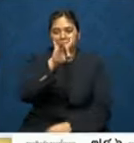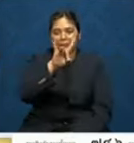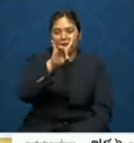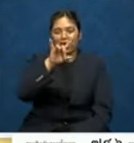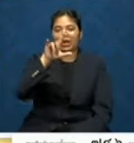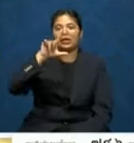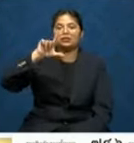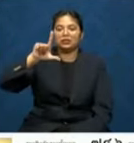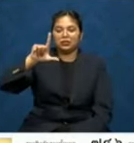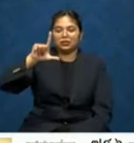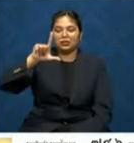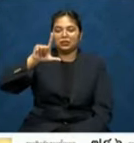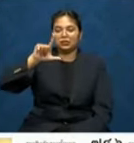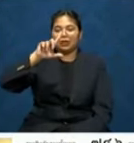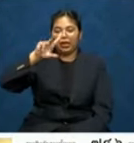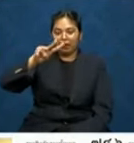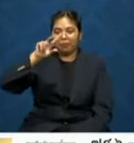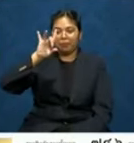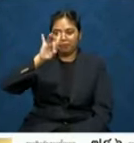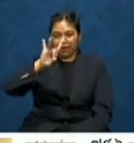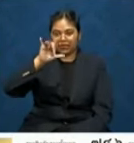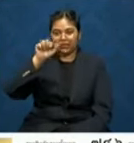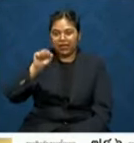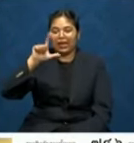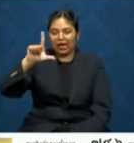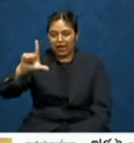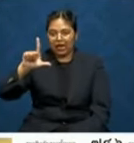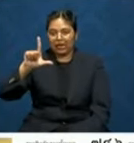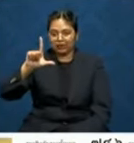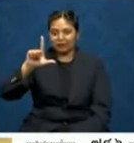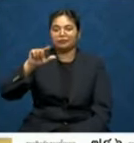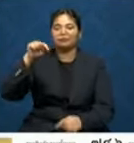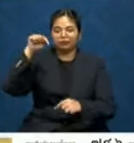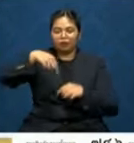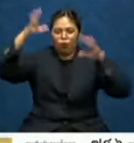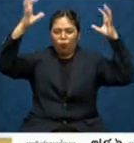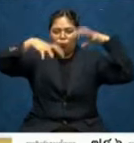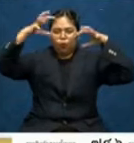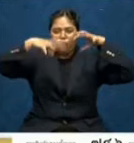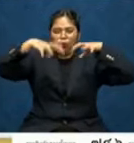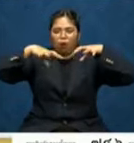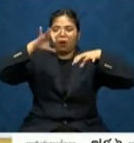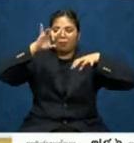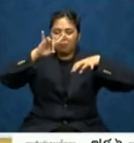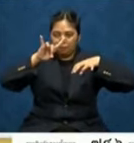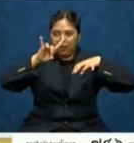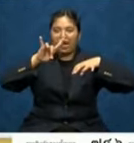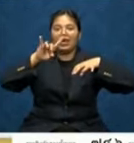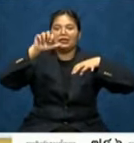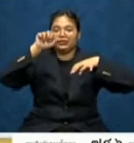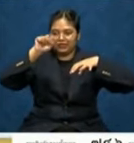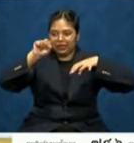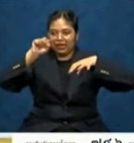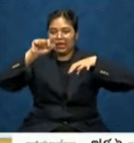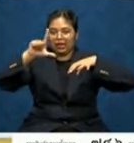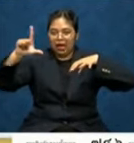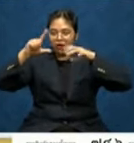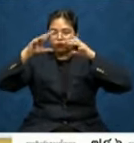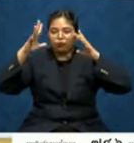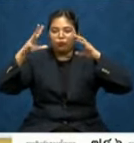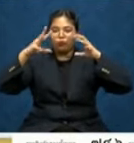เมตรต่อปีครับ60%หรือประมาณ 5แสนล้านเมตรจะระเหยไปใน